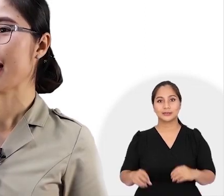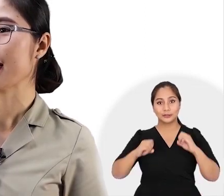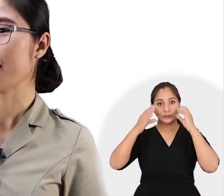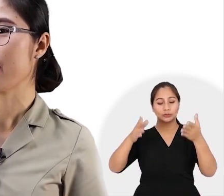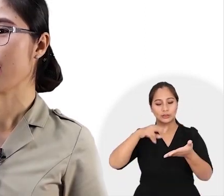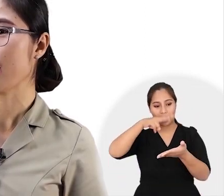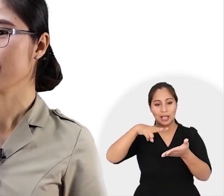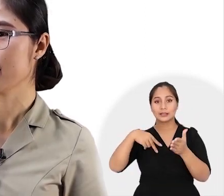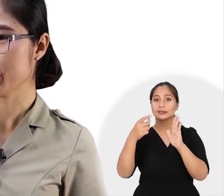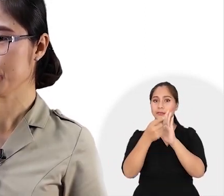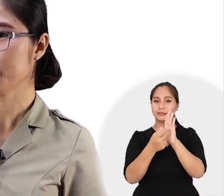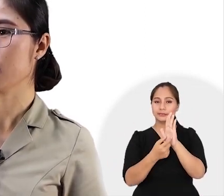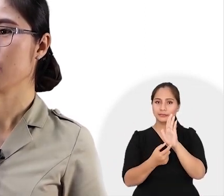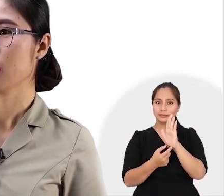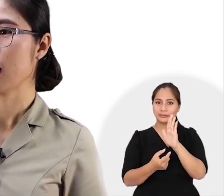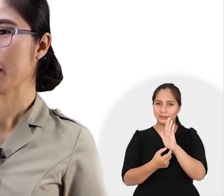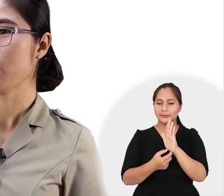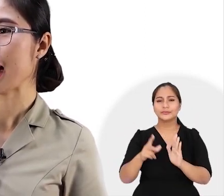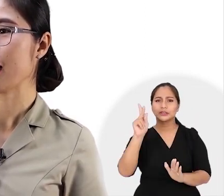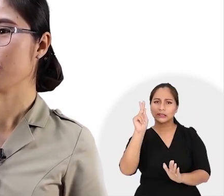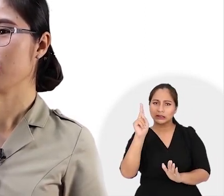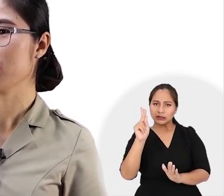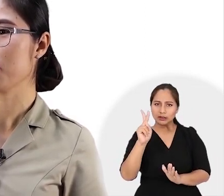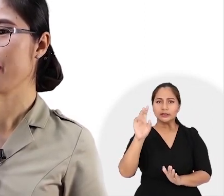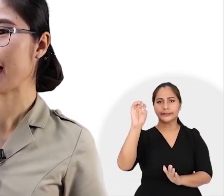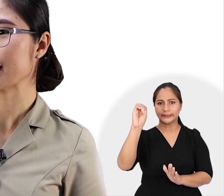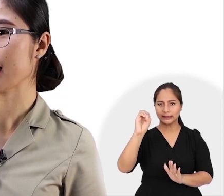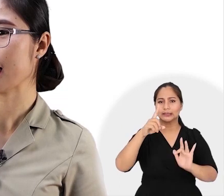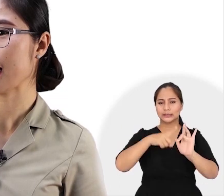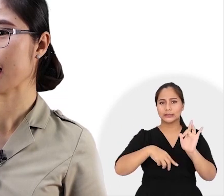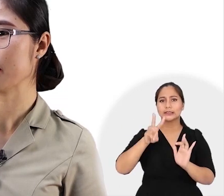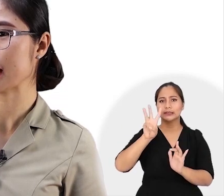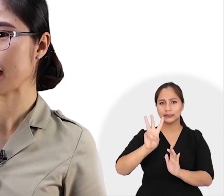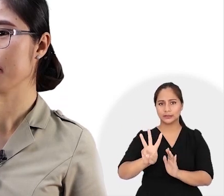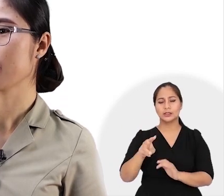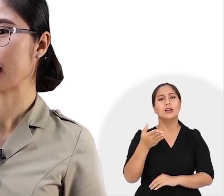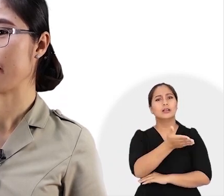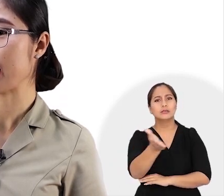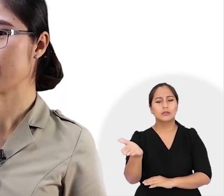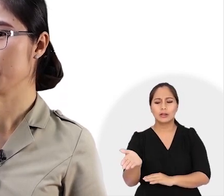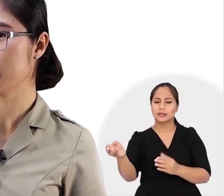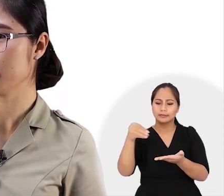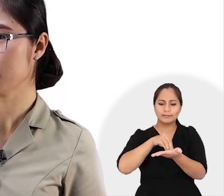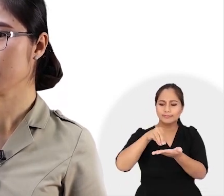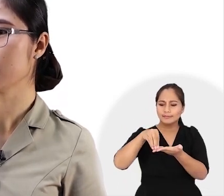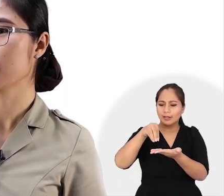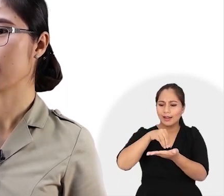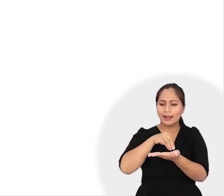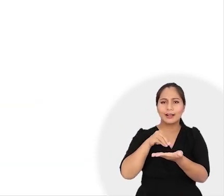ครูจะอ่านคำว่าคิ้วให้พวกหลานเอาก้อนหินไปวางใส่ทางข้างคำศัพท์คำว่าคิ้วเบิ่